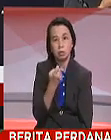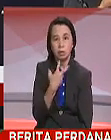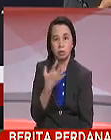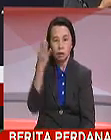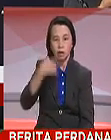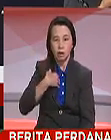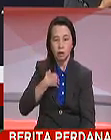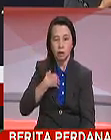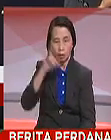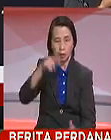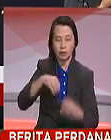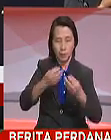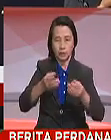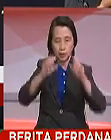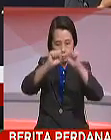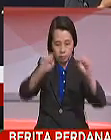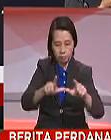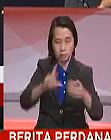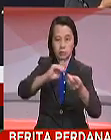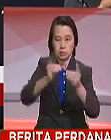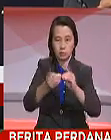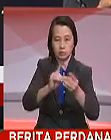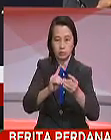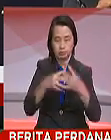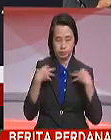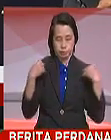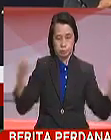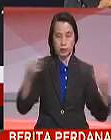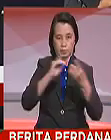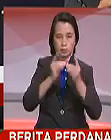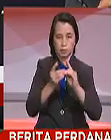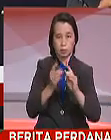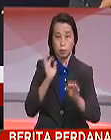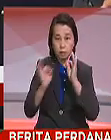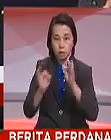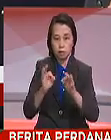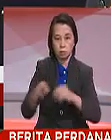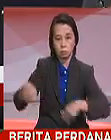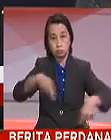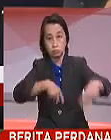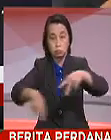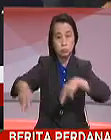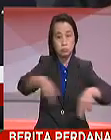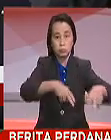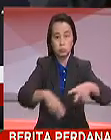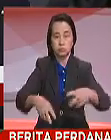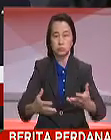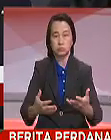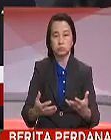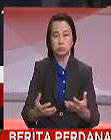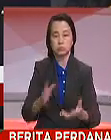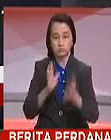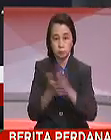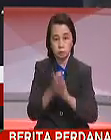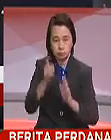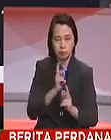mula ada sijil digital, kesihatan digital. Takut dari segi pergerakan dia pun tak diiktiraf. Jadi